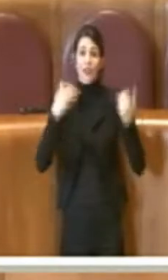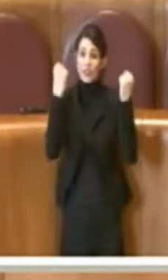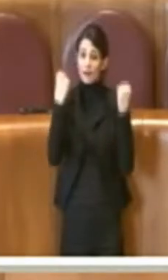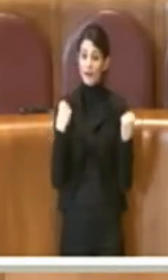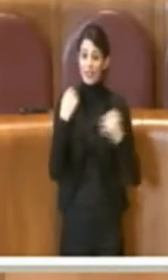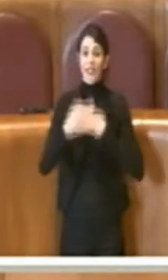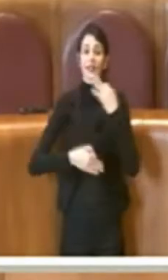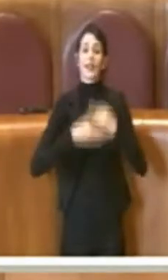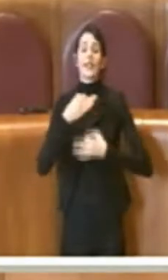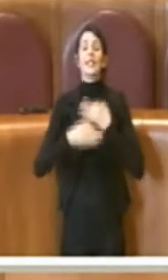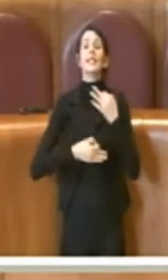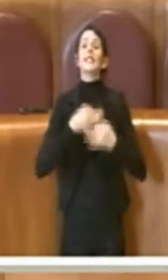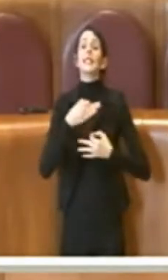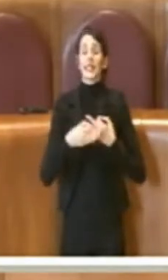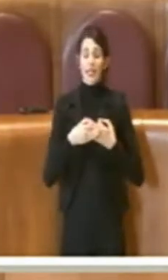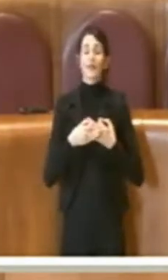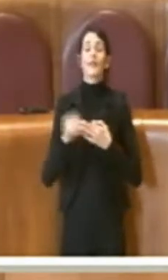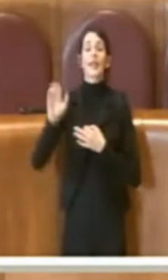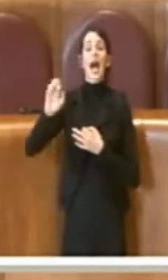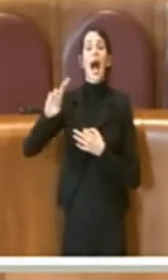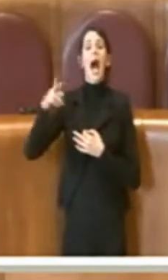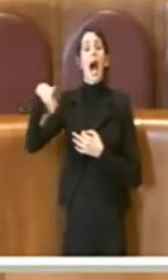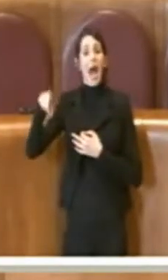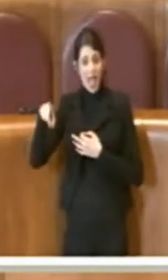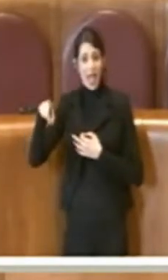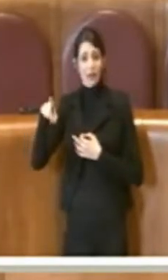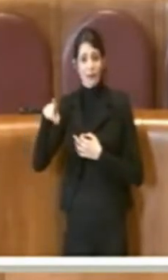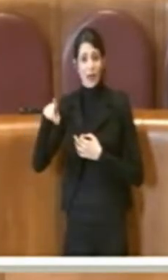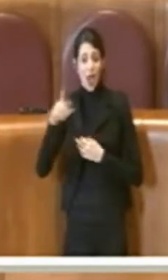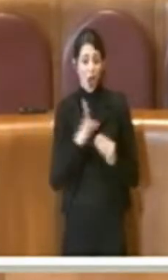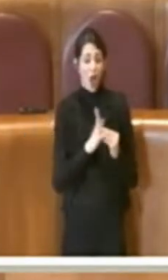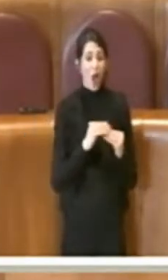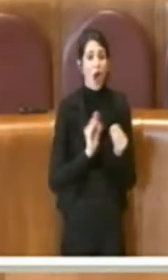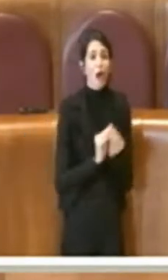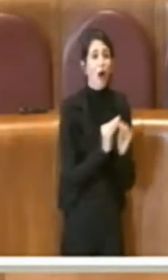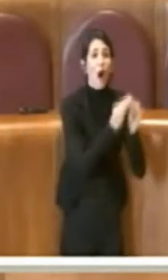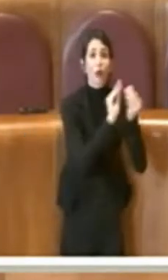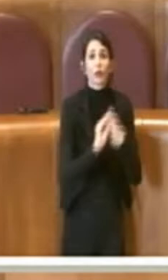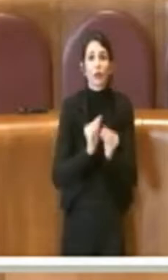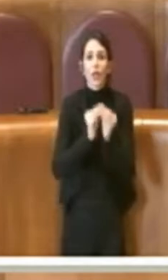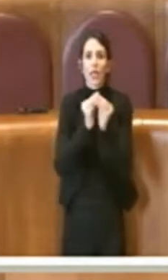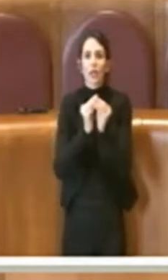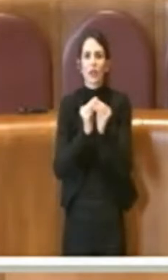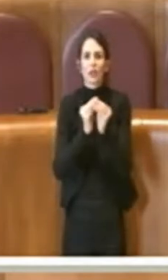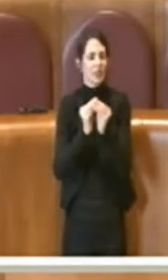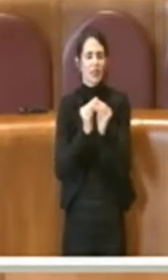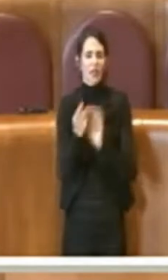abbastanza ERP durante gli anni e tutti quanti si invoca alla